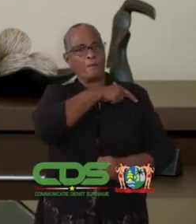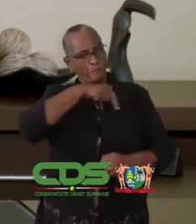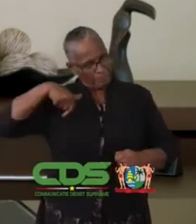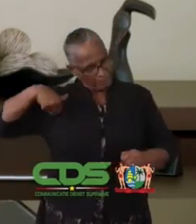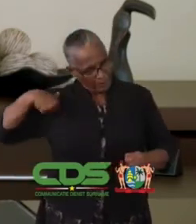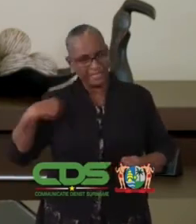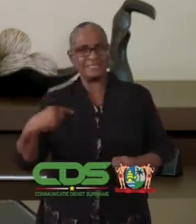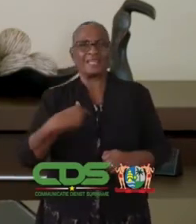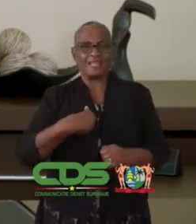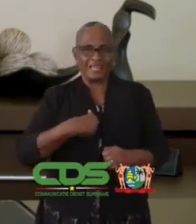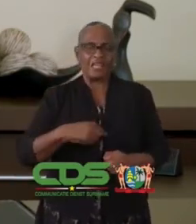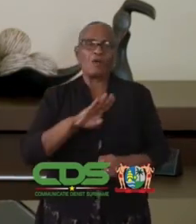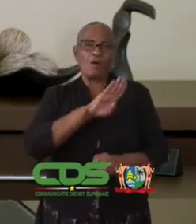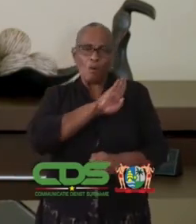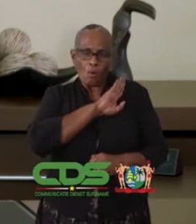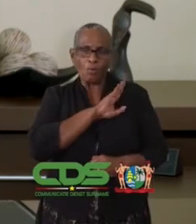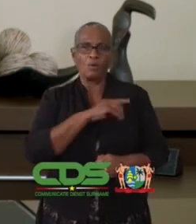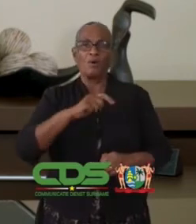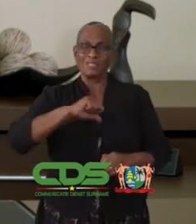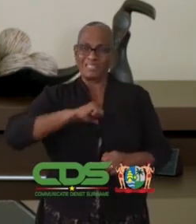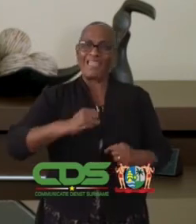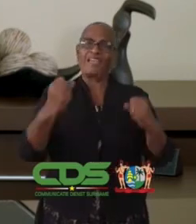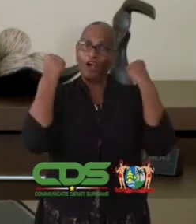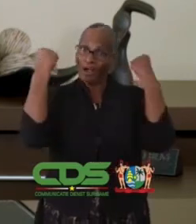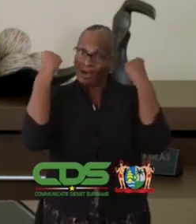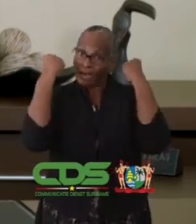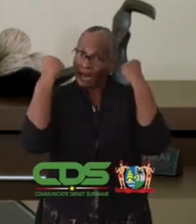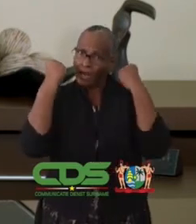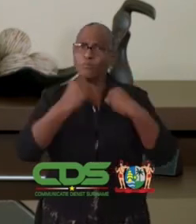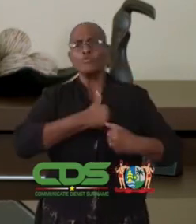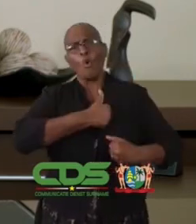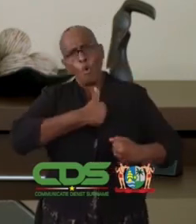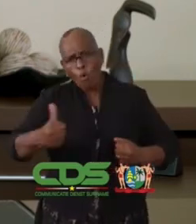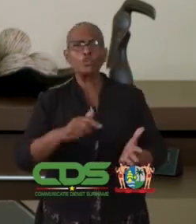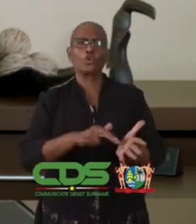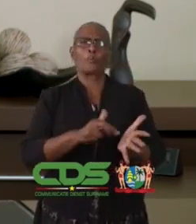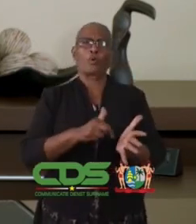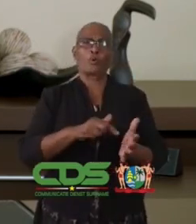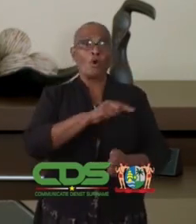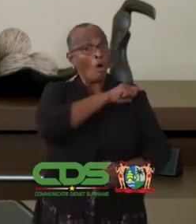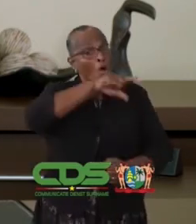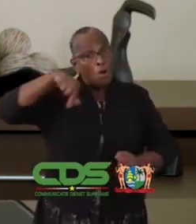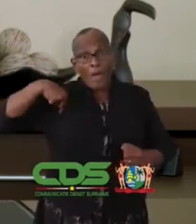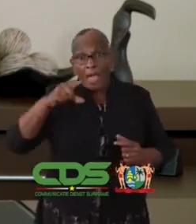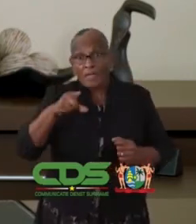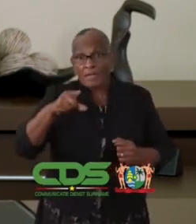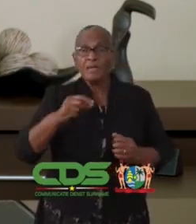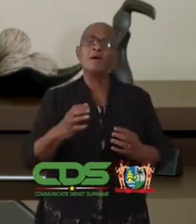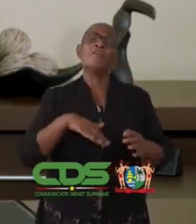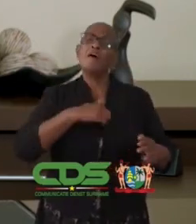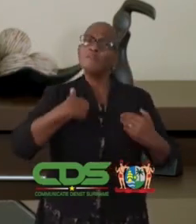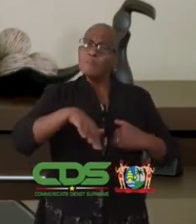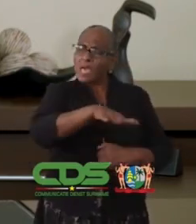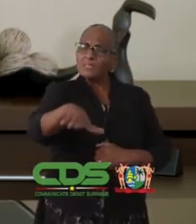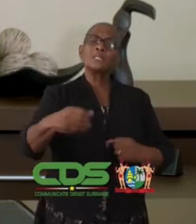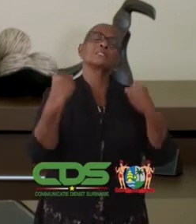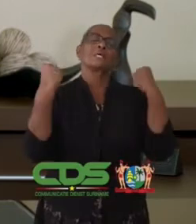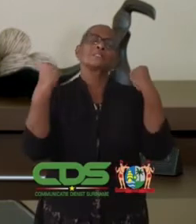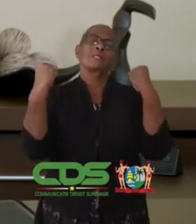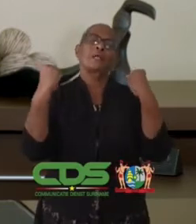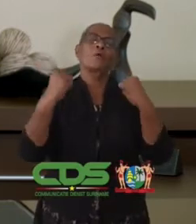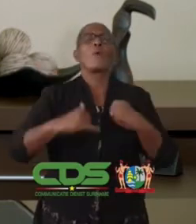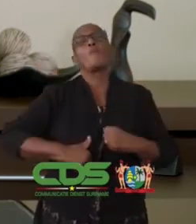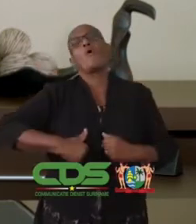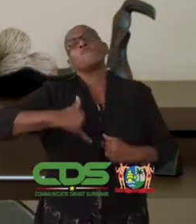president. Laten we onze eigen kracht niet onderschatten. We zijn een sterk volk. We hebben